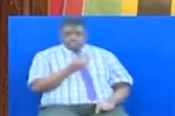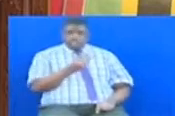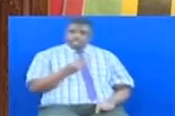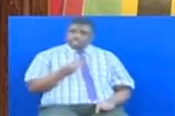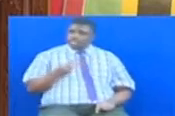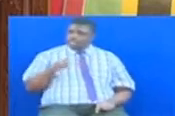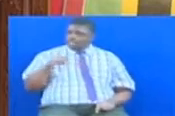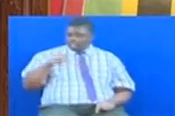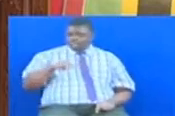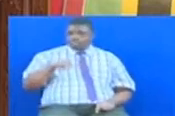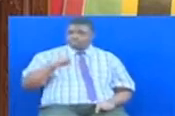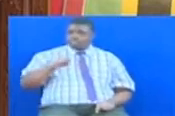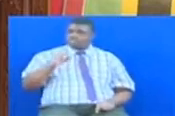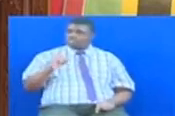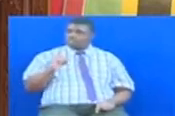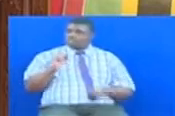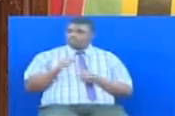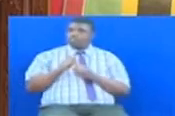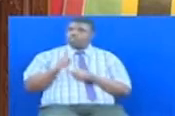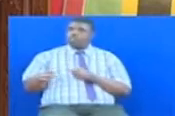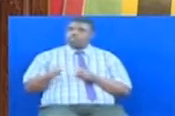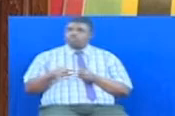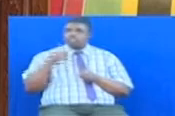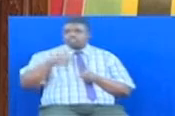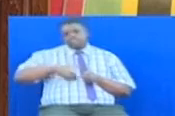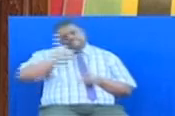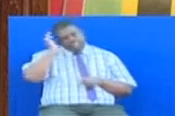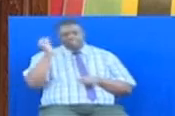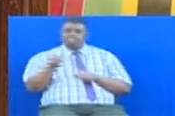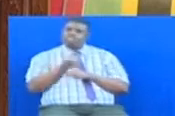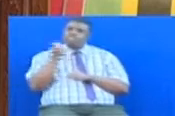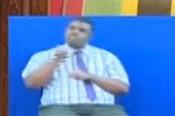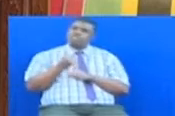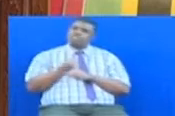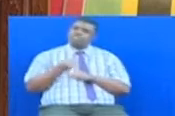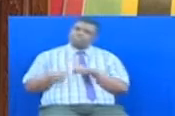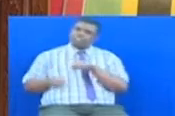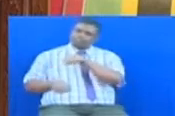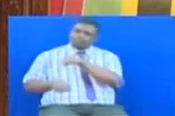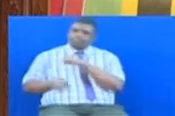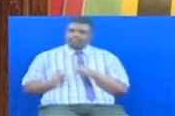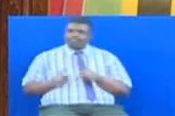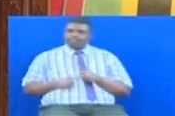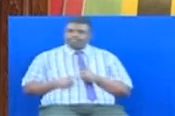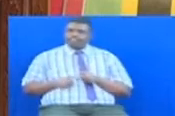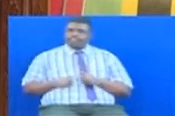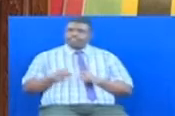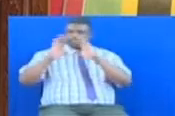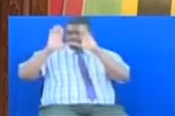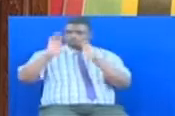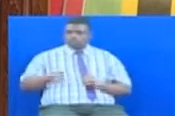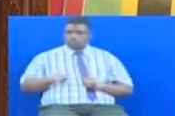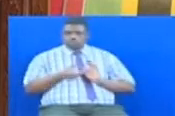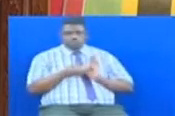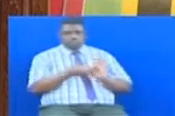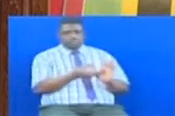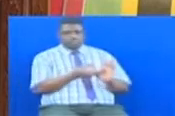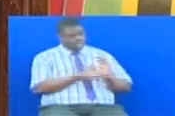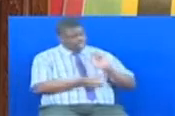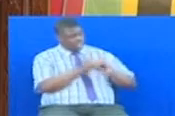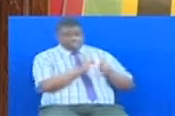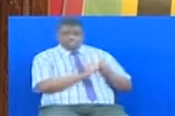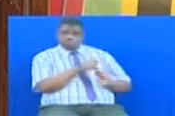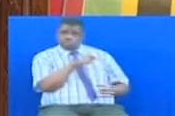mambo, mimi niseme serikali imefanyia kazi eneo hili sana. Na ripoti ya kuonyesha kwamba kuna tatizo kwenye